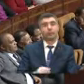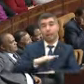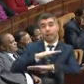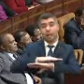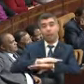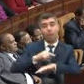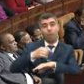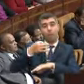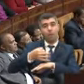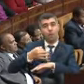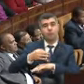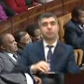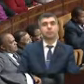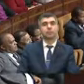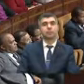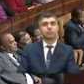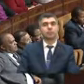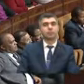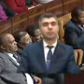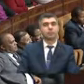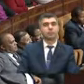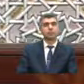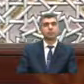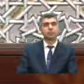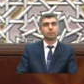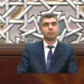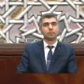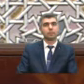في إطار احترام الاختيار الديمقراطي.